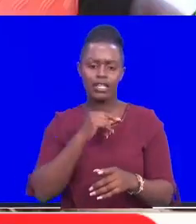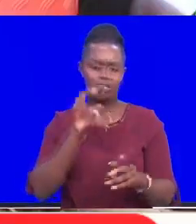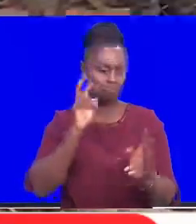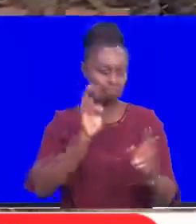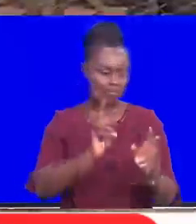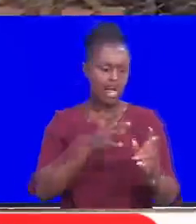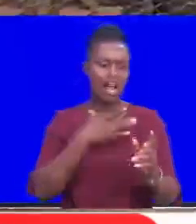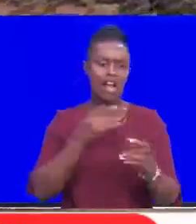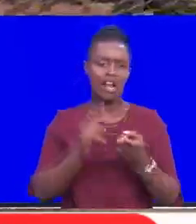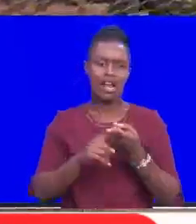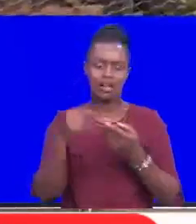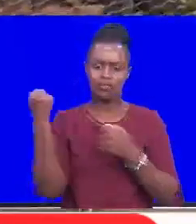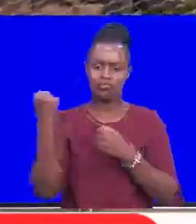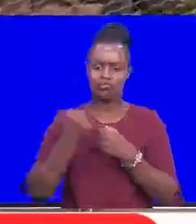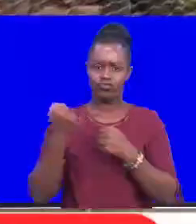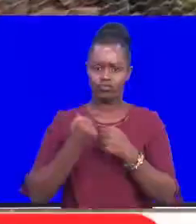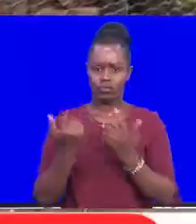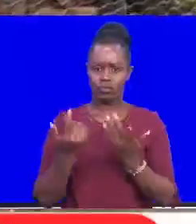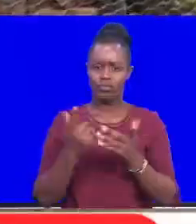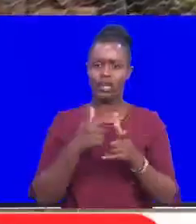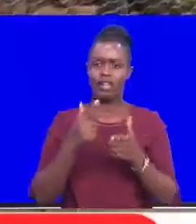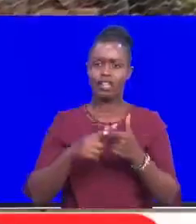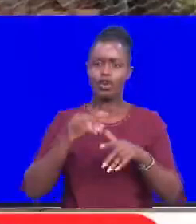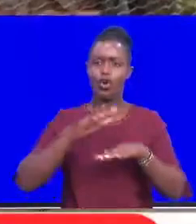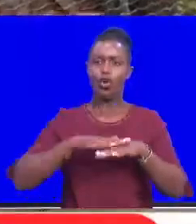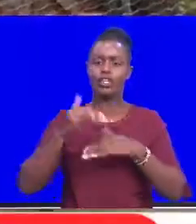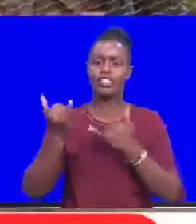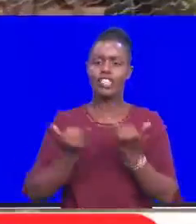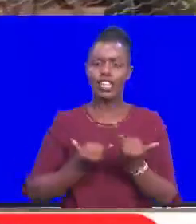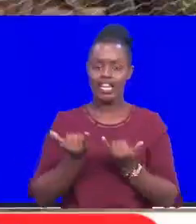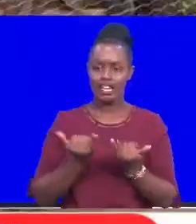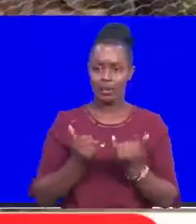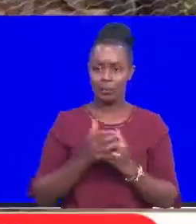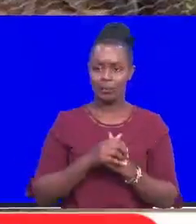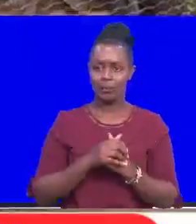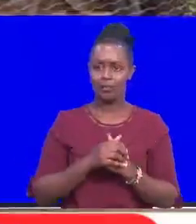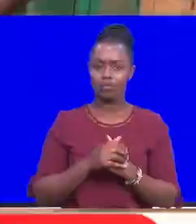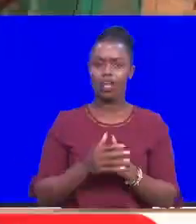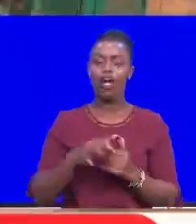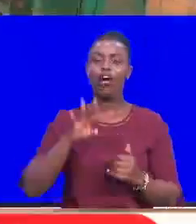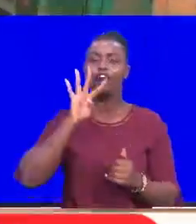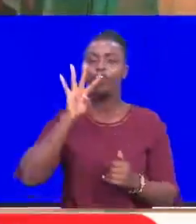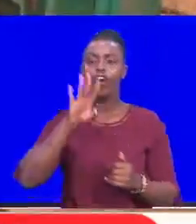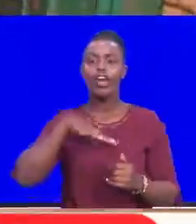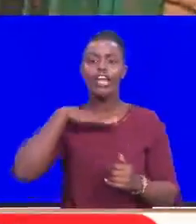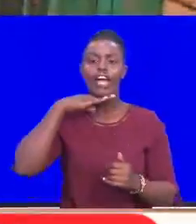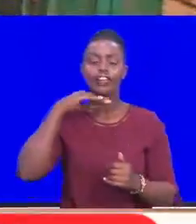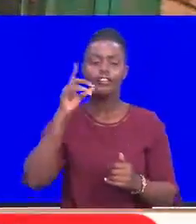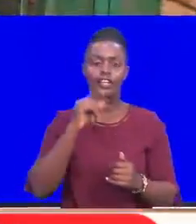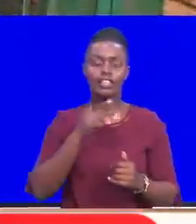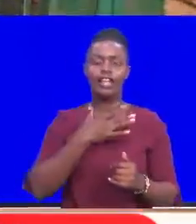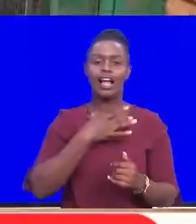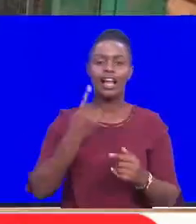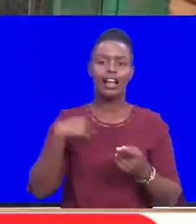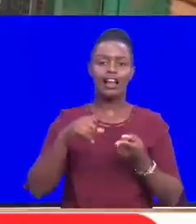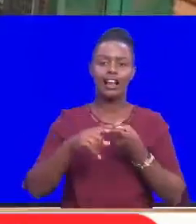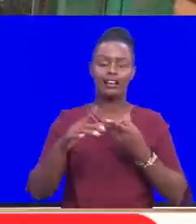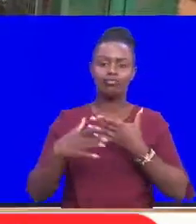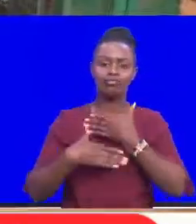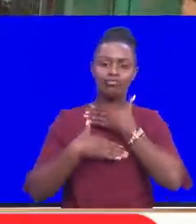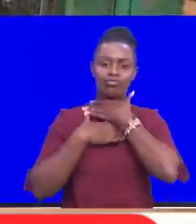tuende tutupe. The following day Saturday, silikuwa nne, silikuwa simenyongwa